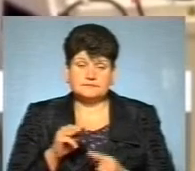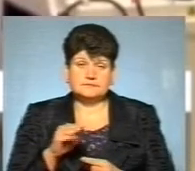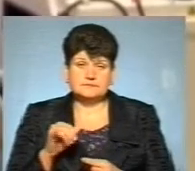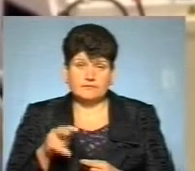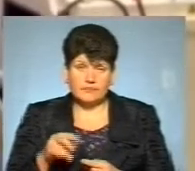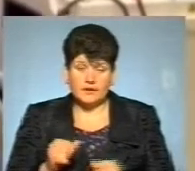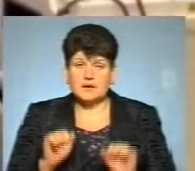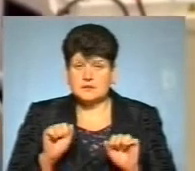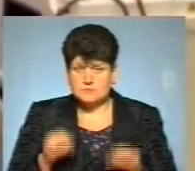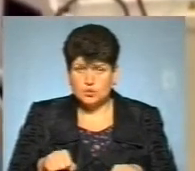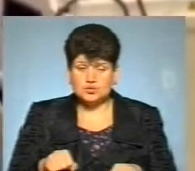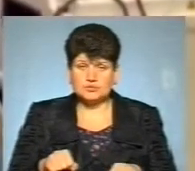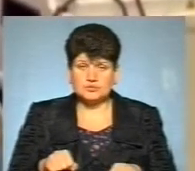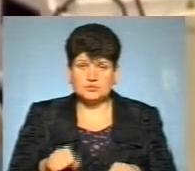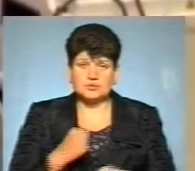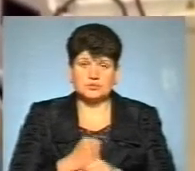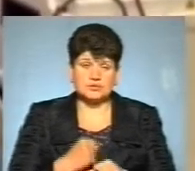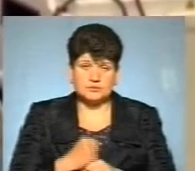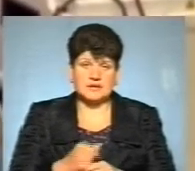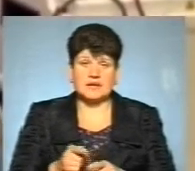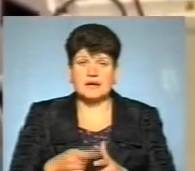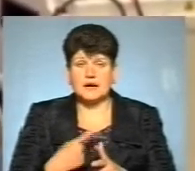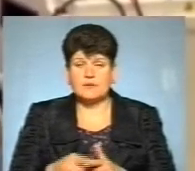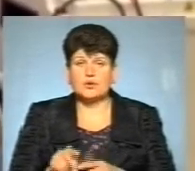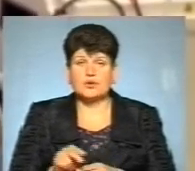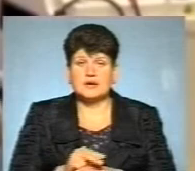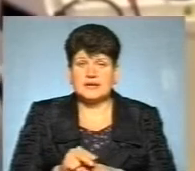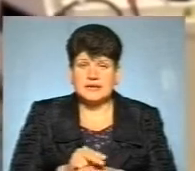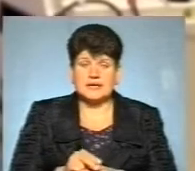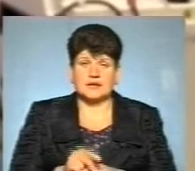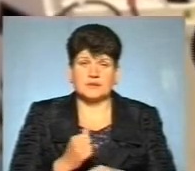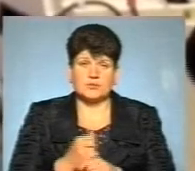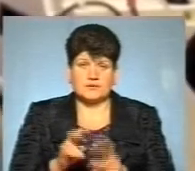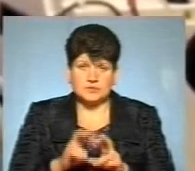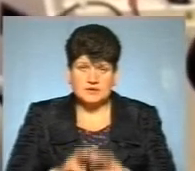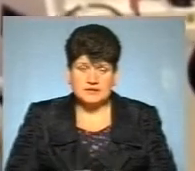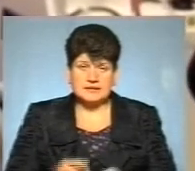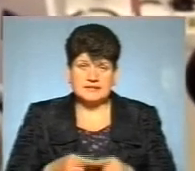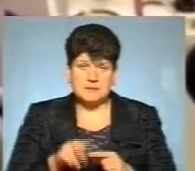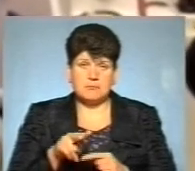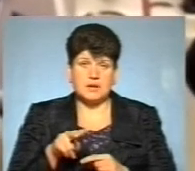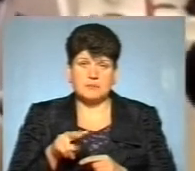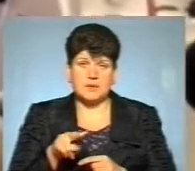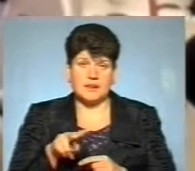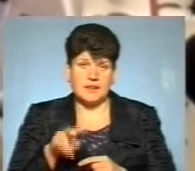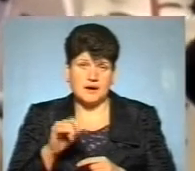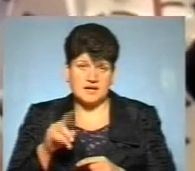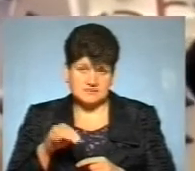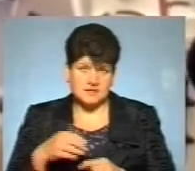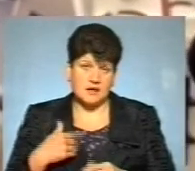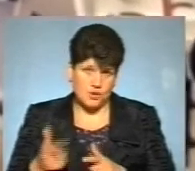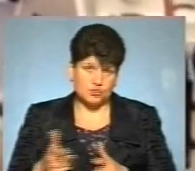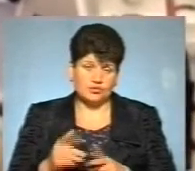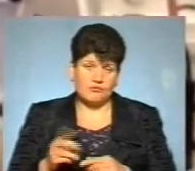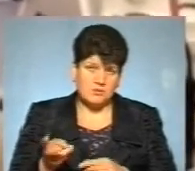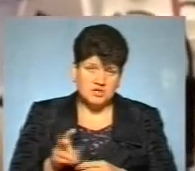вони зможуть виготовляти або ліки, або хоча б робити дослідження на основі цієї плазми, я готова прийти